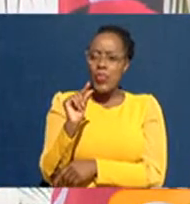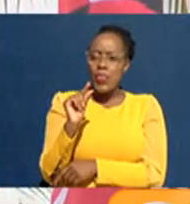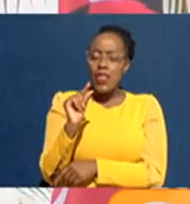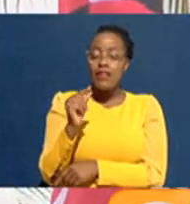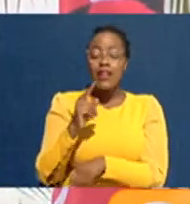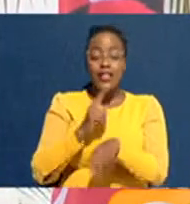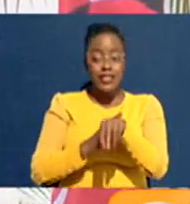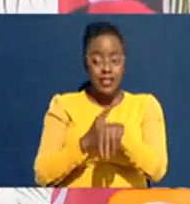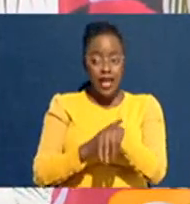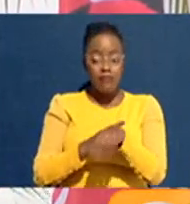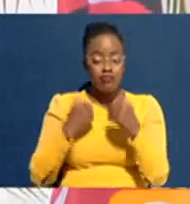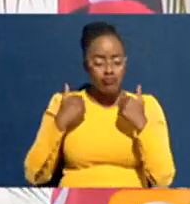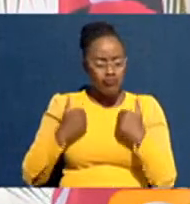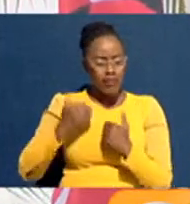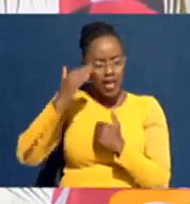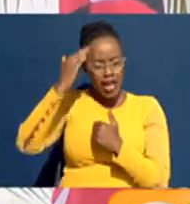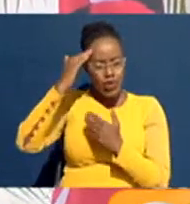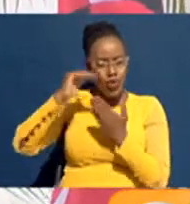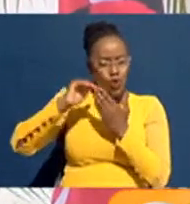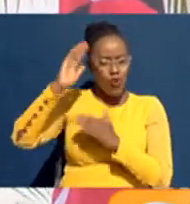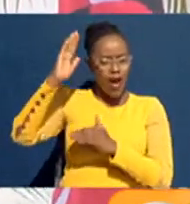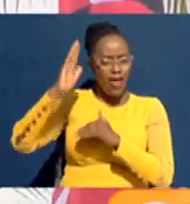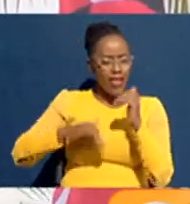The moment I know more than